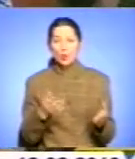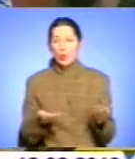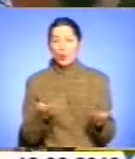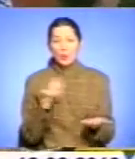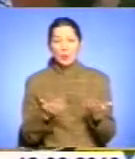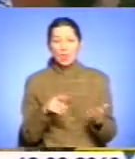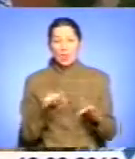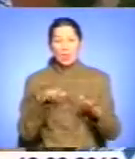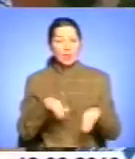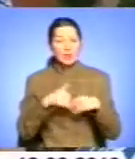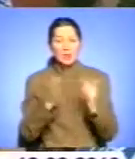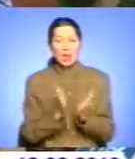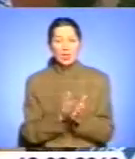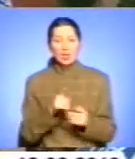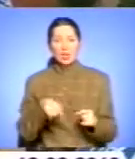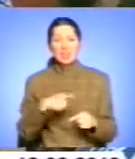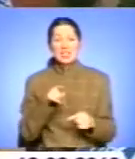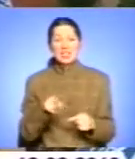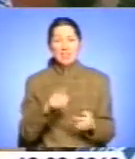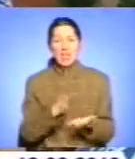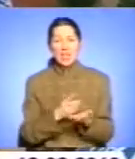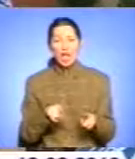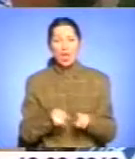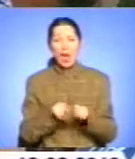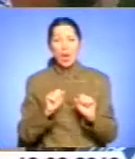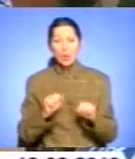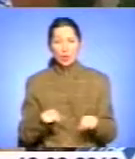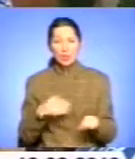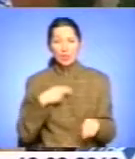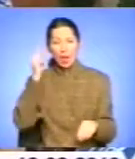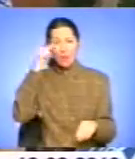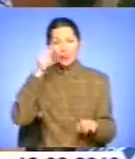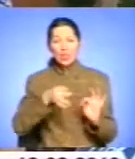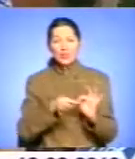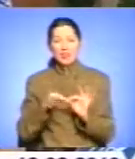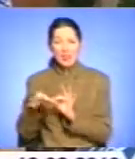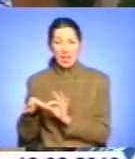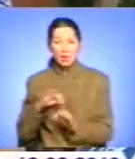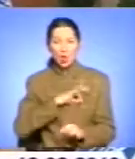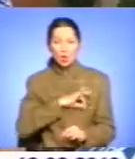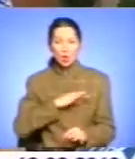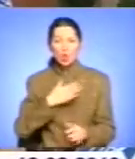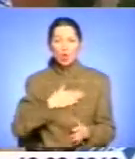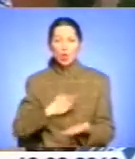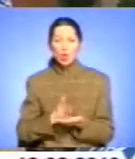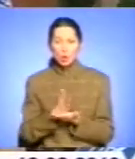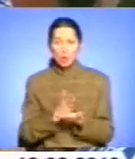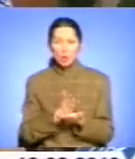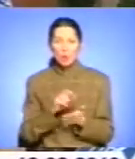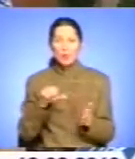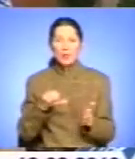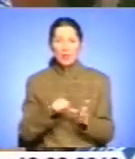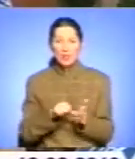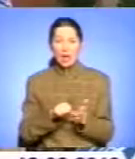взагалі. Через те є така можливість, я вивчав детально із юридичною нашою службою, із